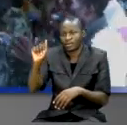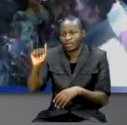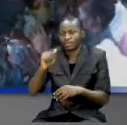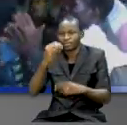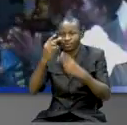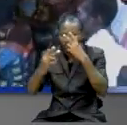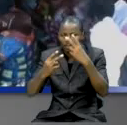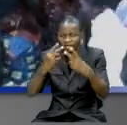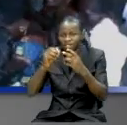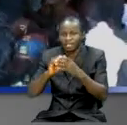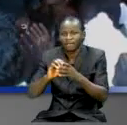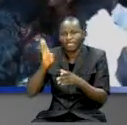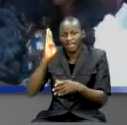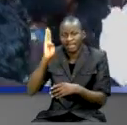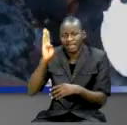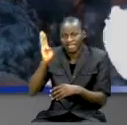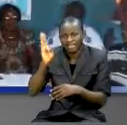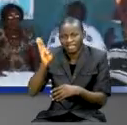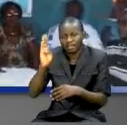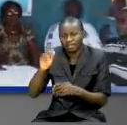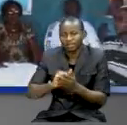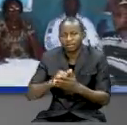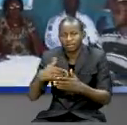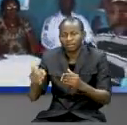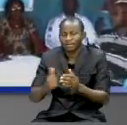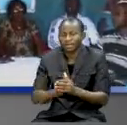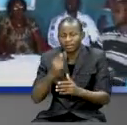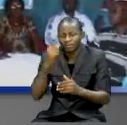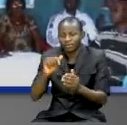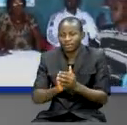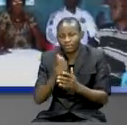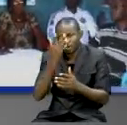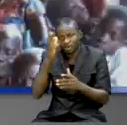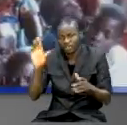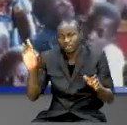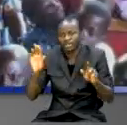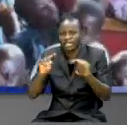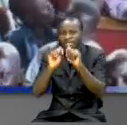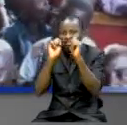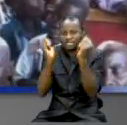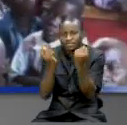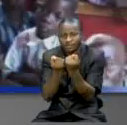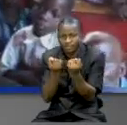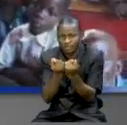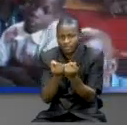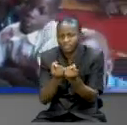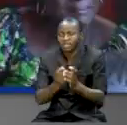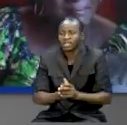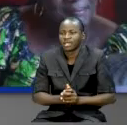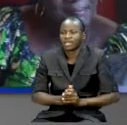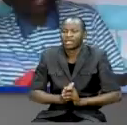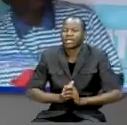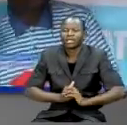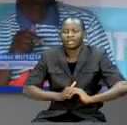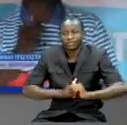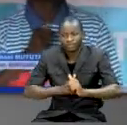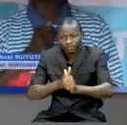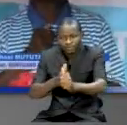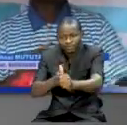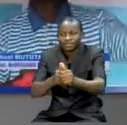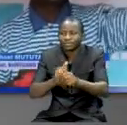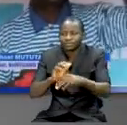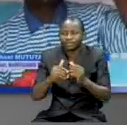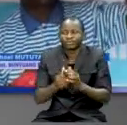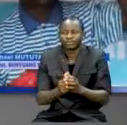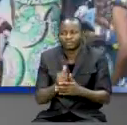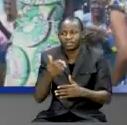à consolider l'unité du peuple Tabwa et également à promouvoir cette culture. Un reportage de Fanfan Piana, Séverin Katamboa, Mamie Hélène